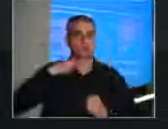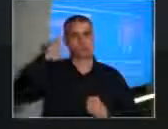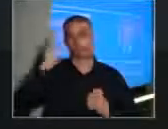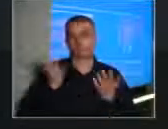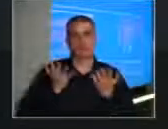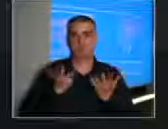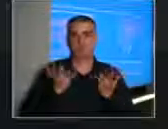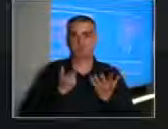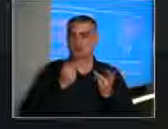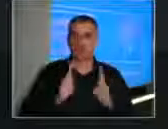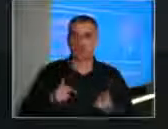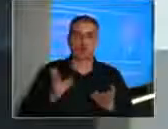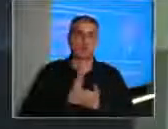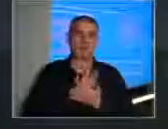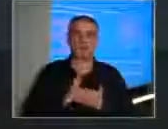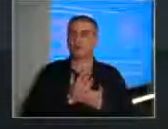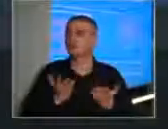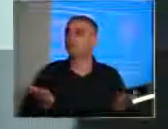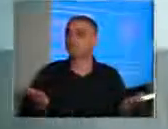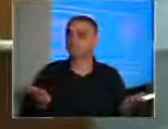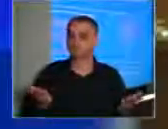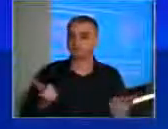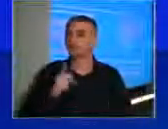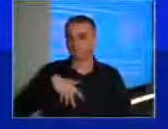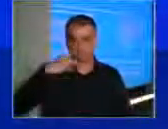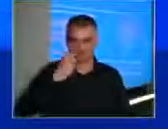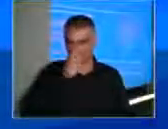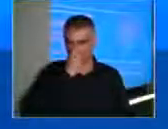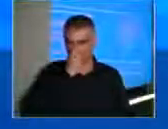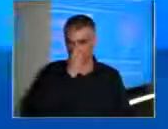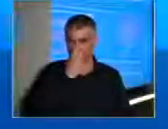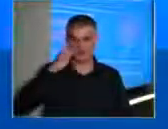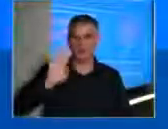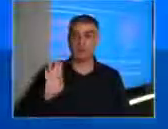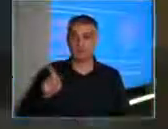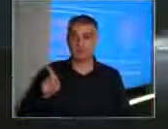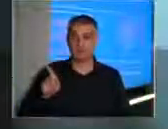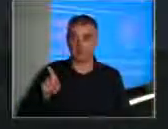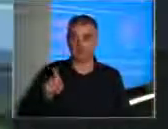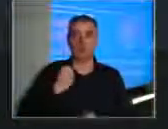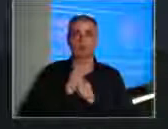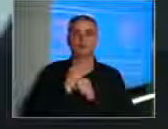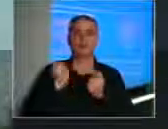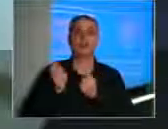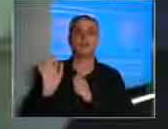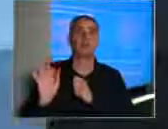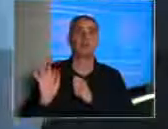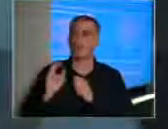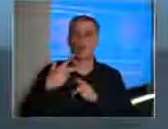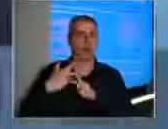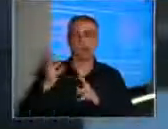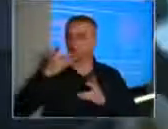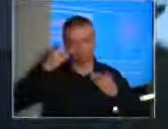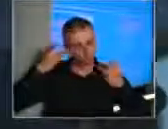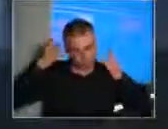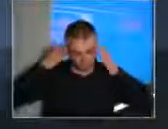איך הוא יכול לקבוע. זהו, גם נפתלי, את רואה שנתניהו הולך על הקמפיין שלו, לא רואה בעיניים, הולך